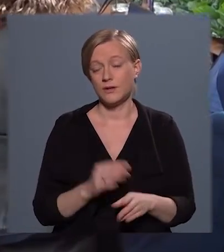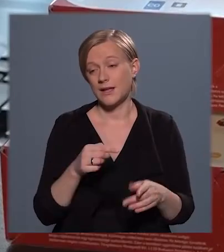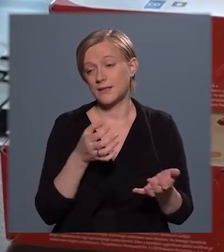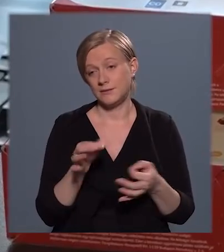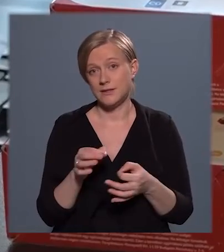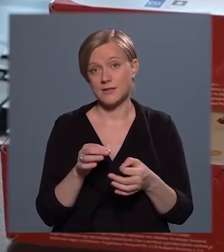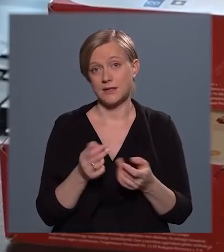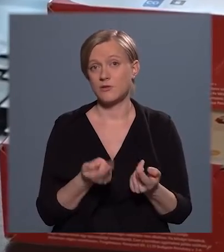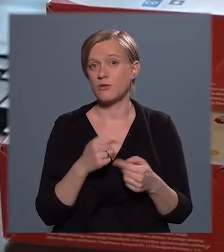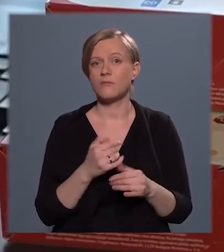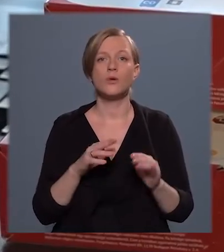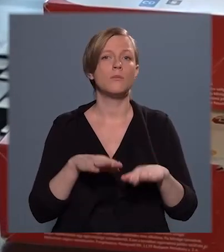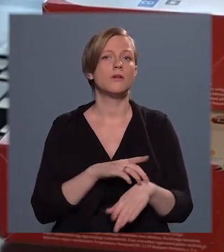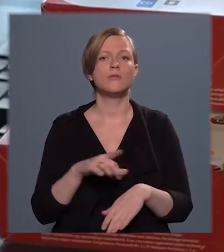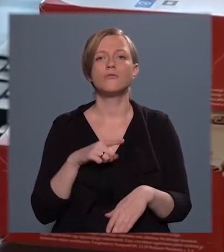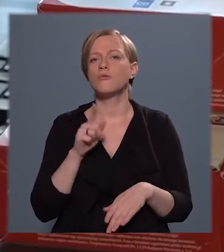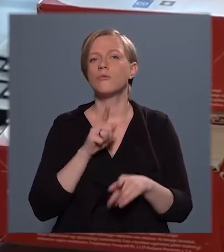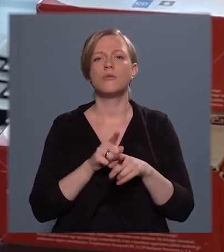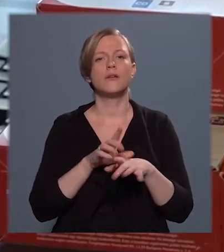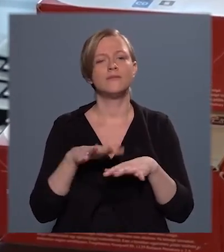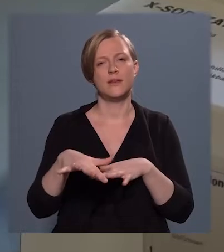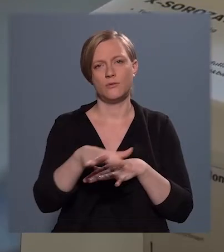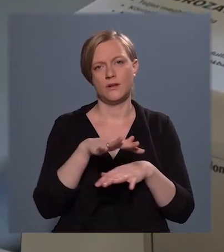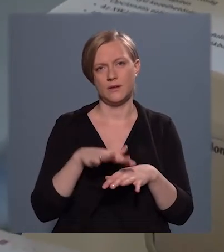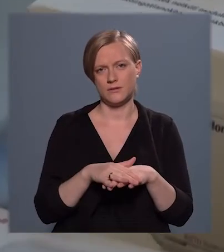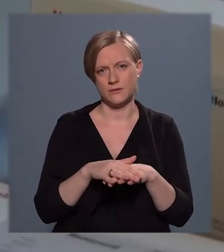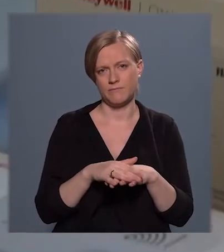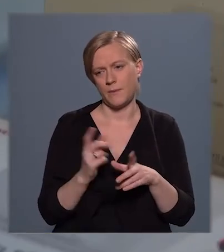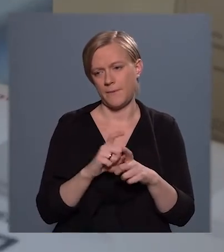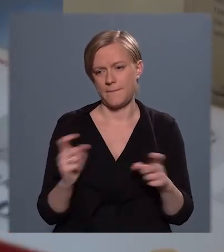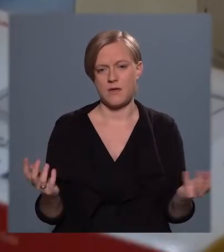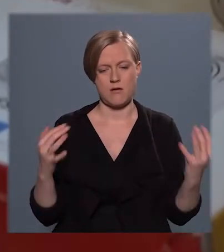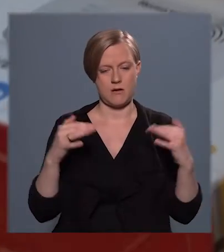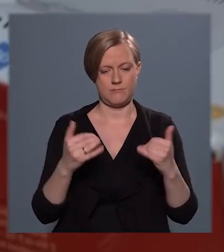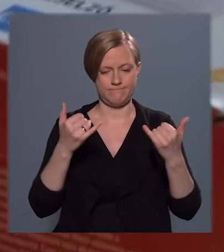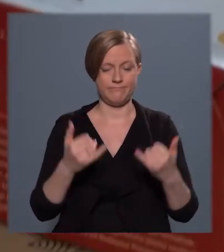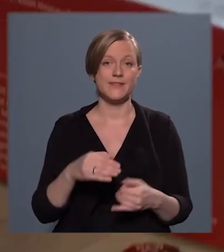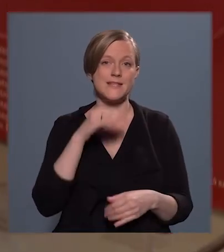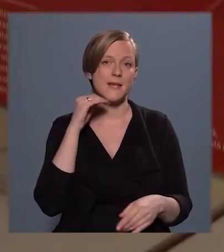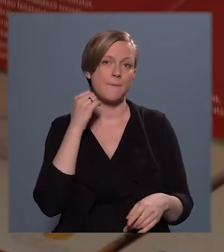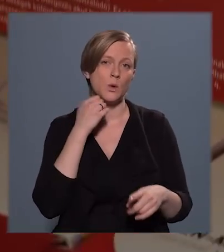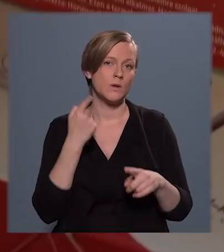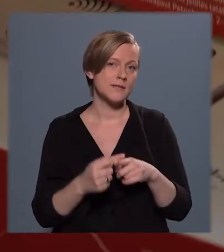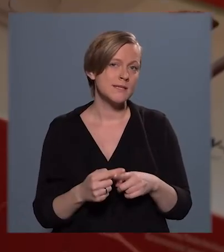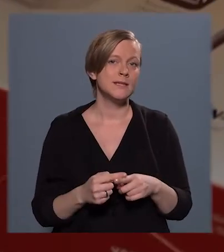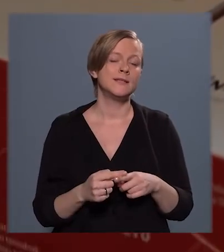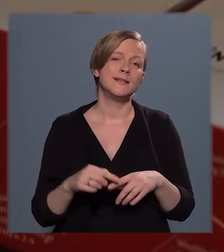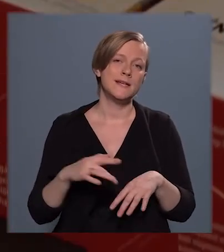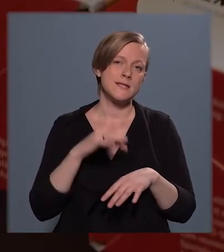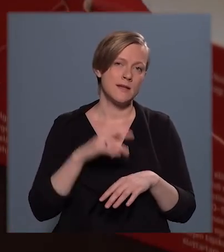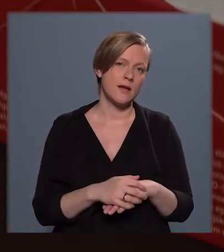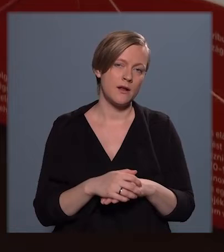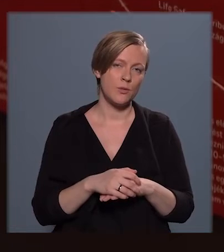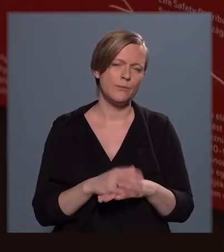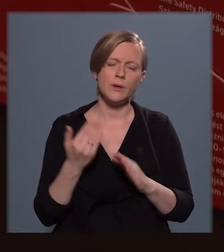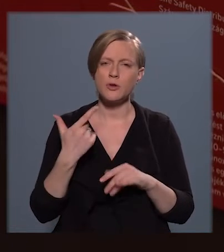közül maradjunk csak annál a területnél, ami miatt összejöttünk, a szénmonoxid érzékelőknél. Korábban is döntött